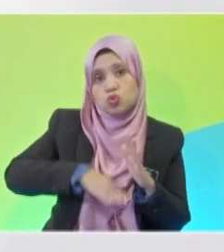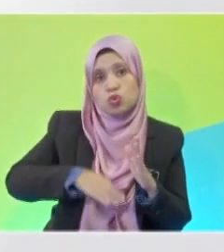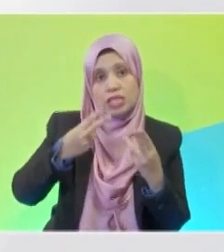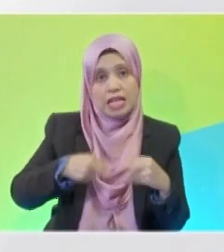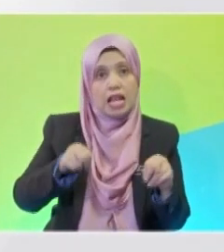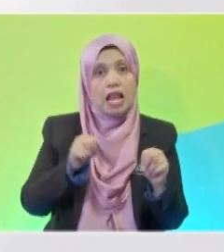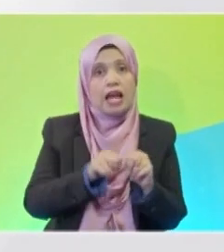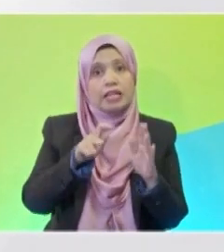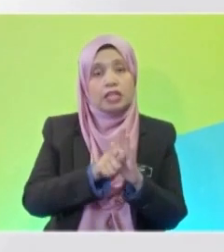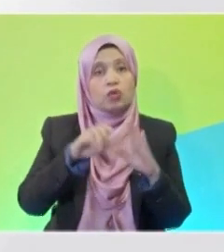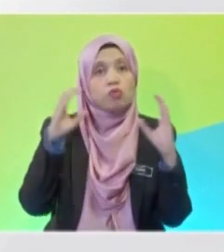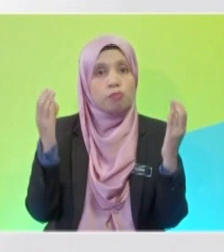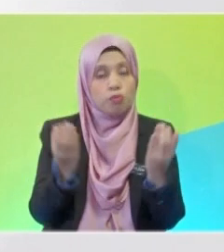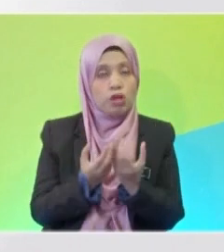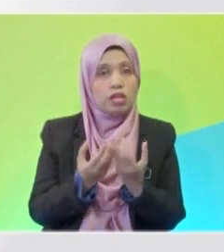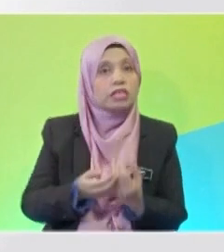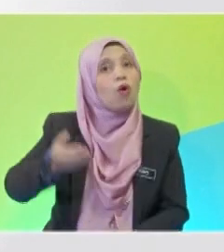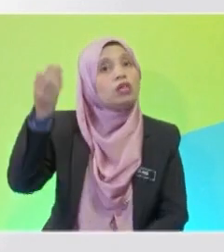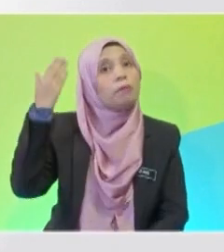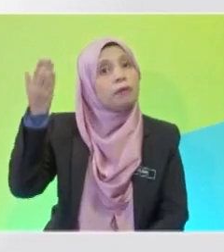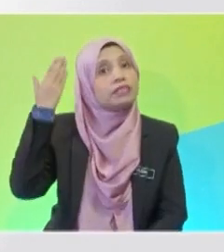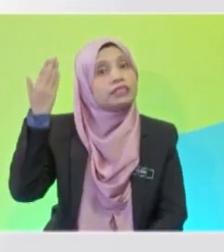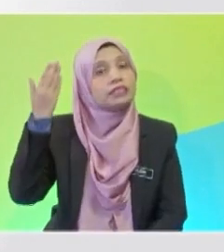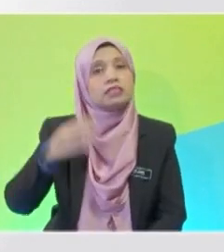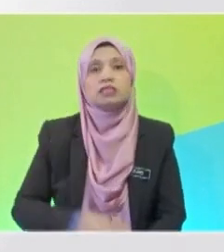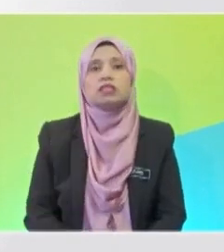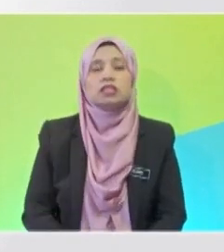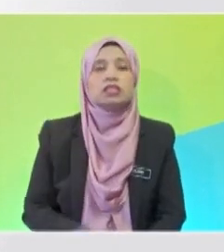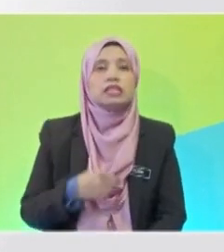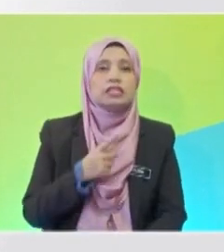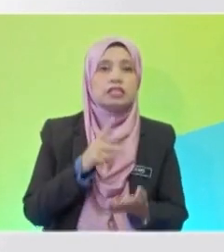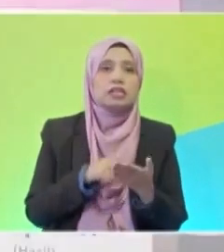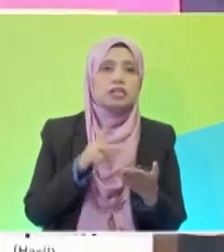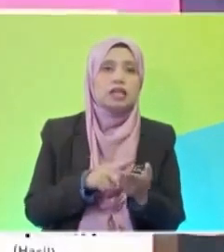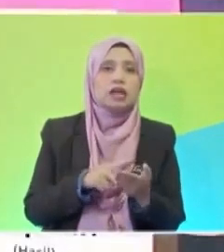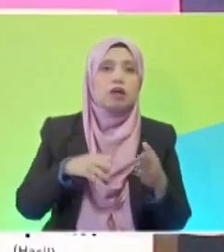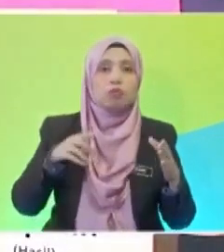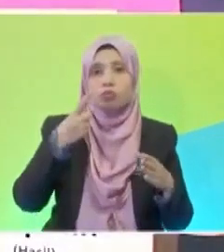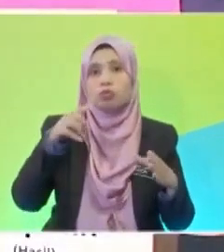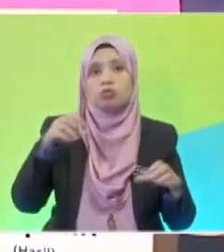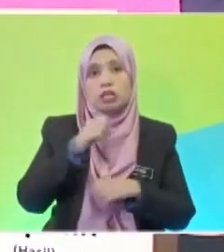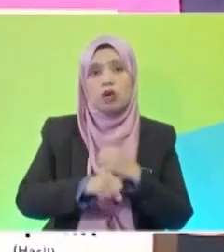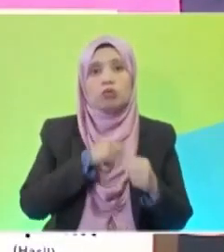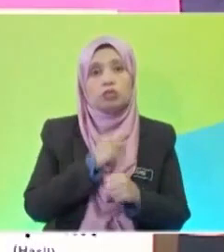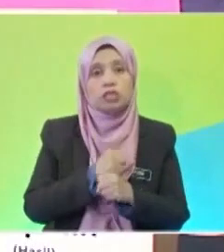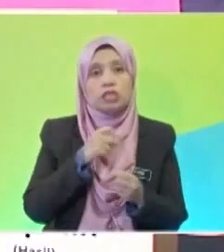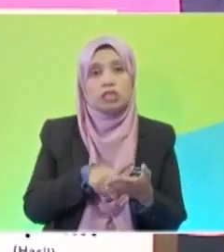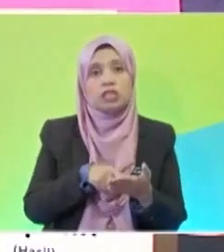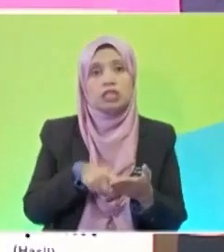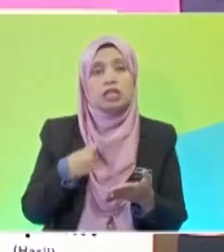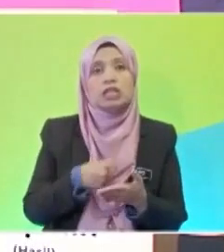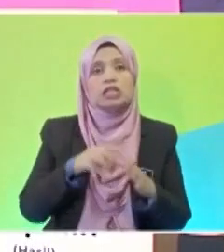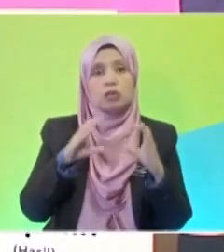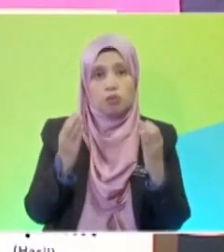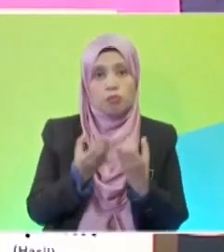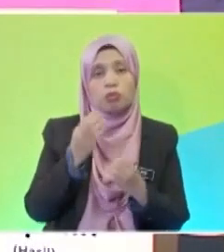Sa. Kita kumpul, nama pun terkumpul. Kumpul daripada tahun lepas. Kita kira susut nilai tahun lepas, kita kumpul buat tahun ni. Kita kira susut nilai tahun ni, kita kumpul tahun